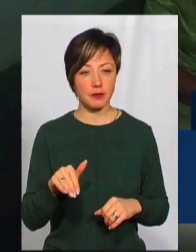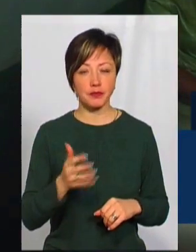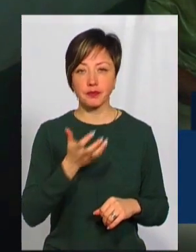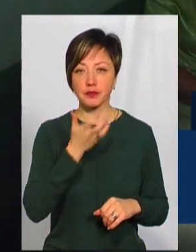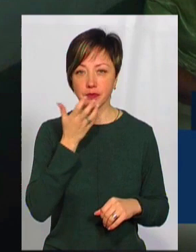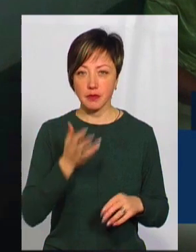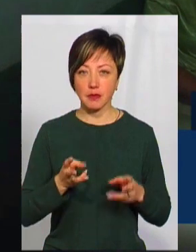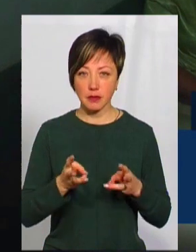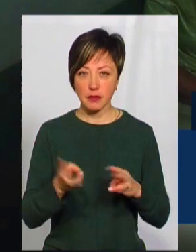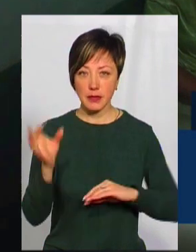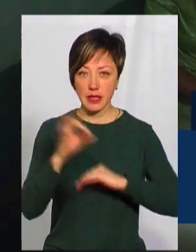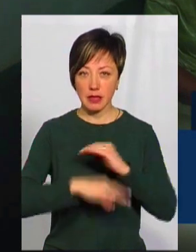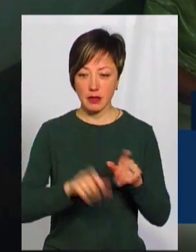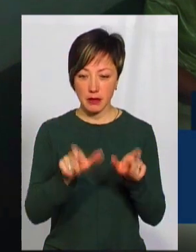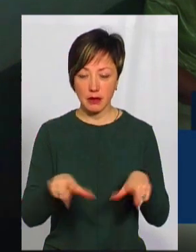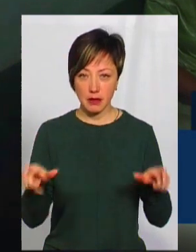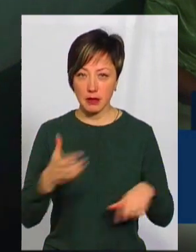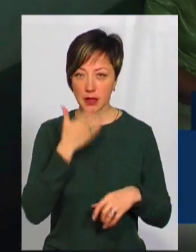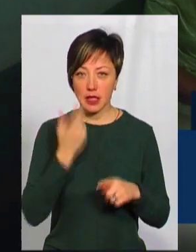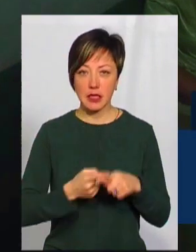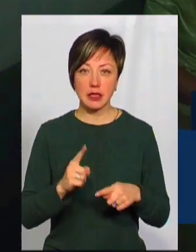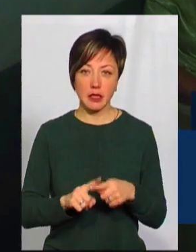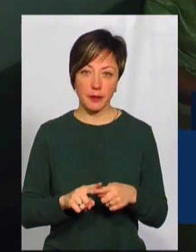тепломережам західним. Це